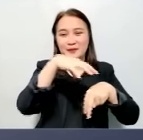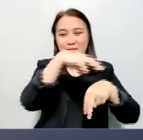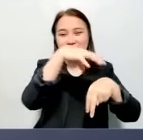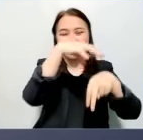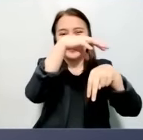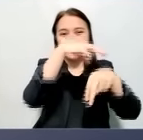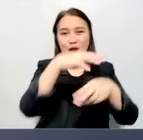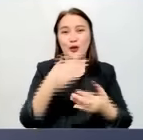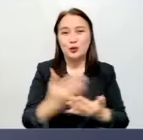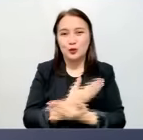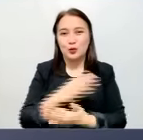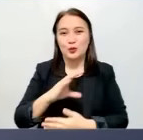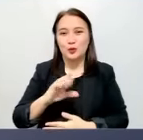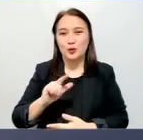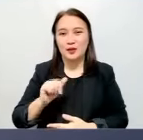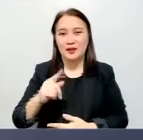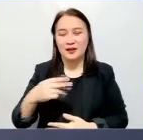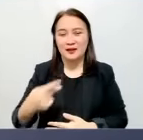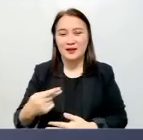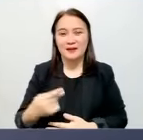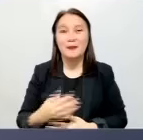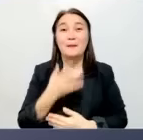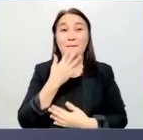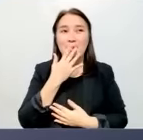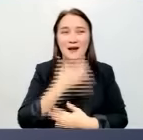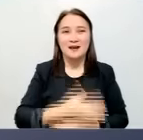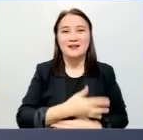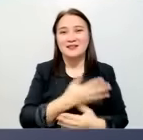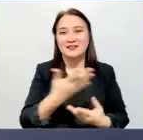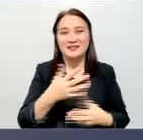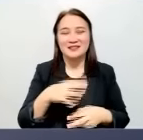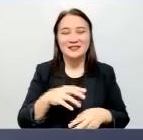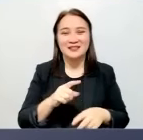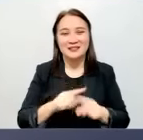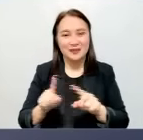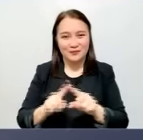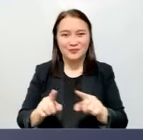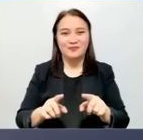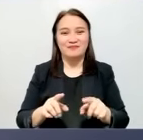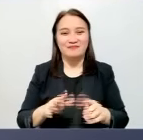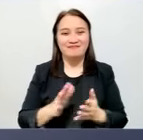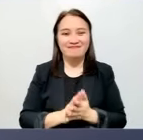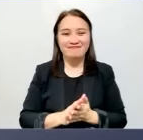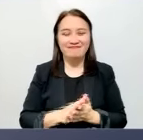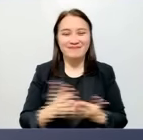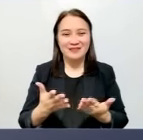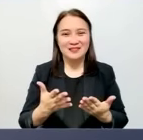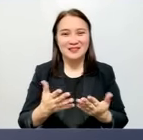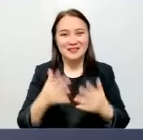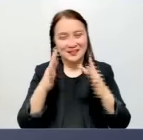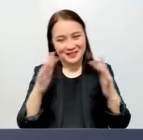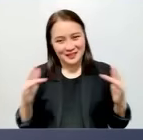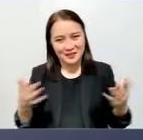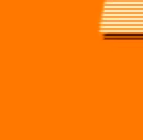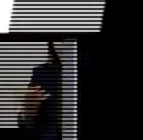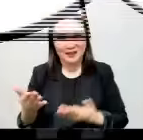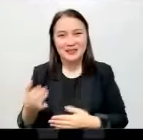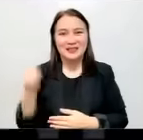dito mga makukulay na hot air balloon at iba pang flying exhibition. Nasa frontline ng balitang yan si Ian Suyu.